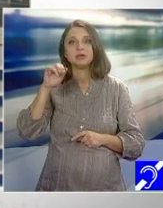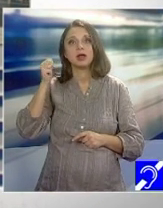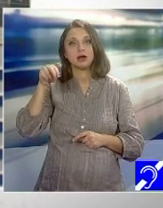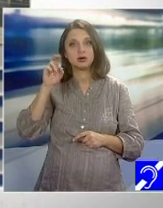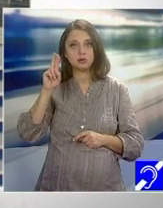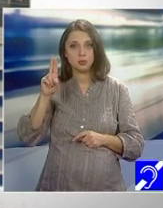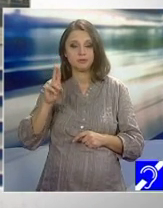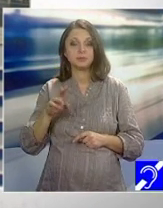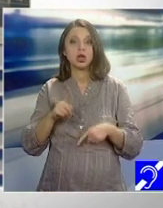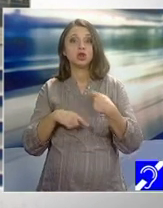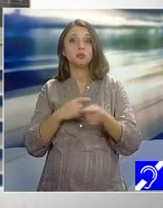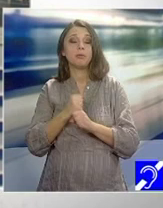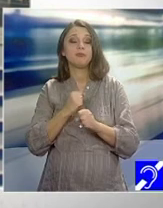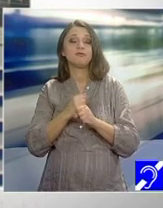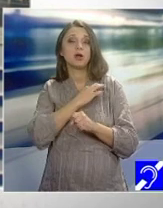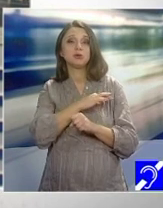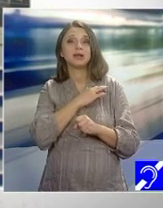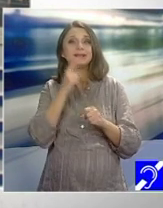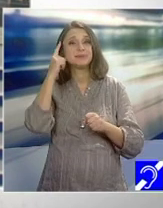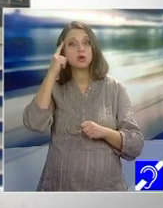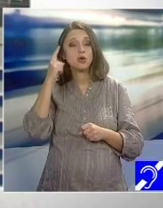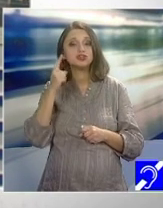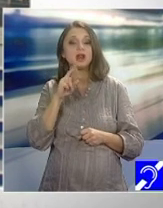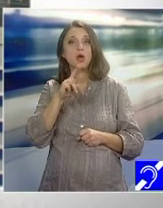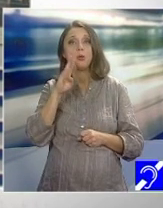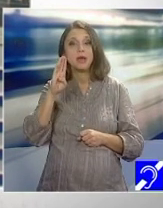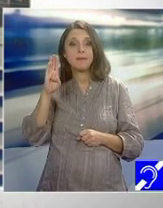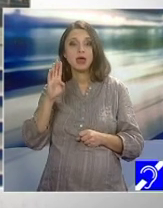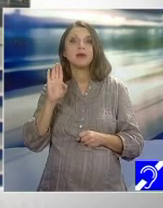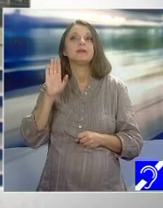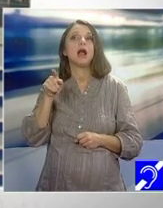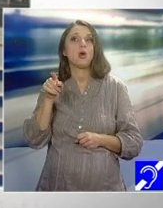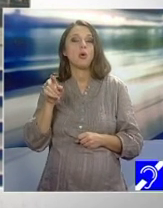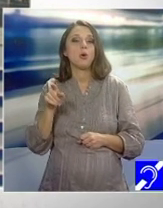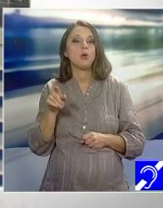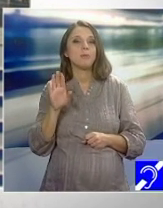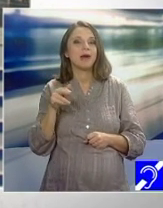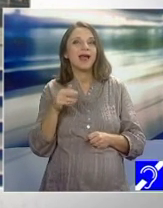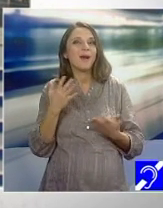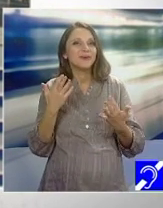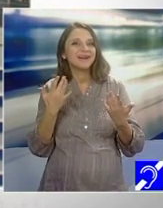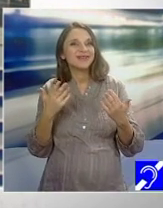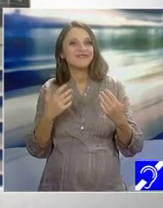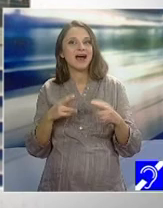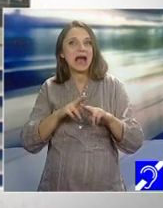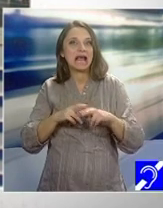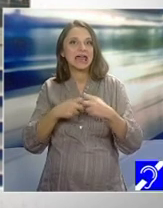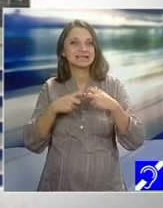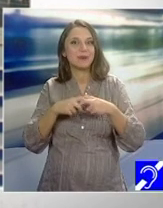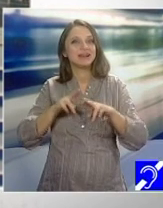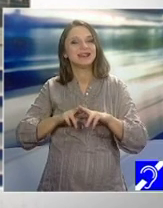făcut psihologie la Babeș-Bolyai, dar acolo mai am încă câteva restanțe. Și